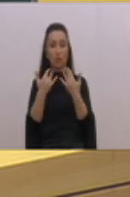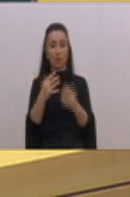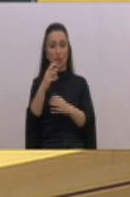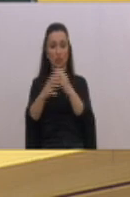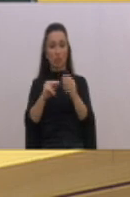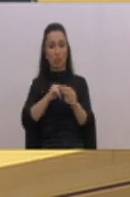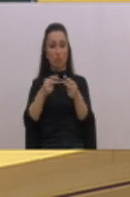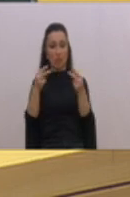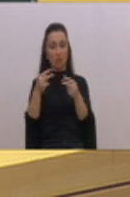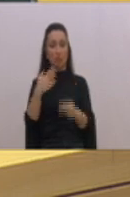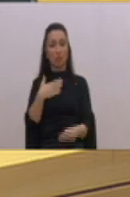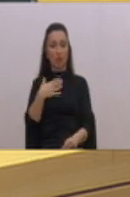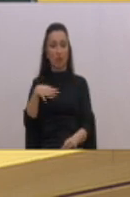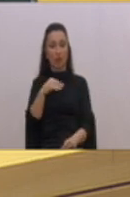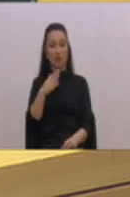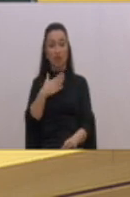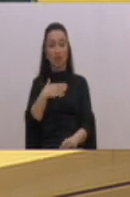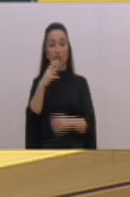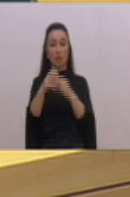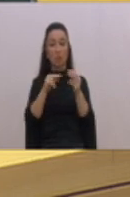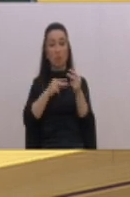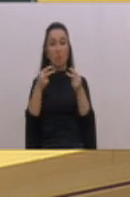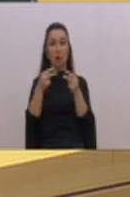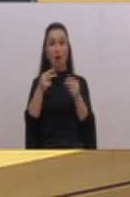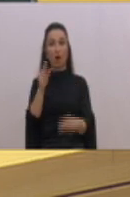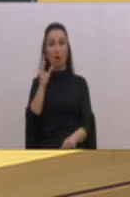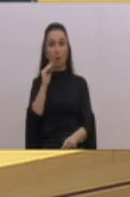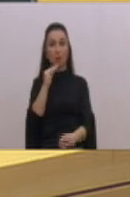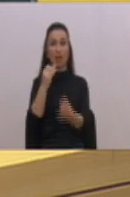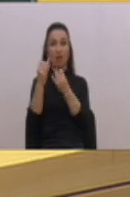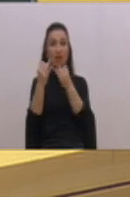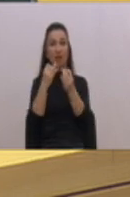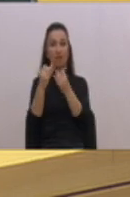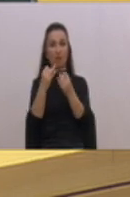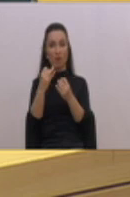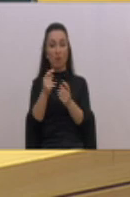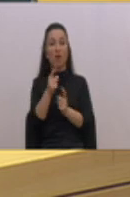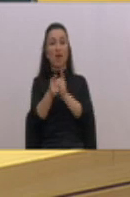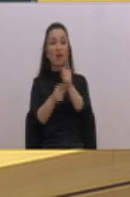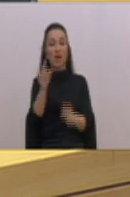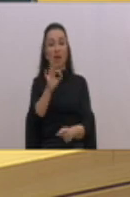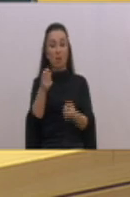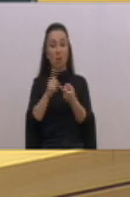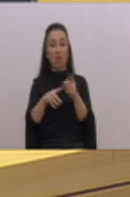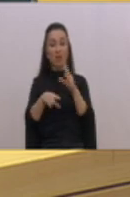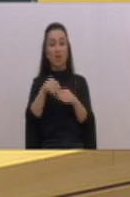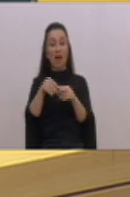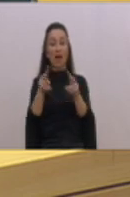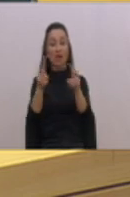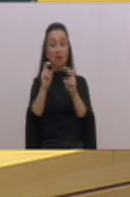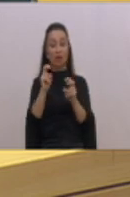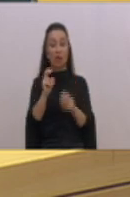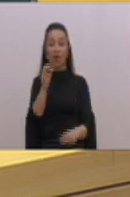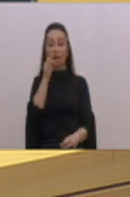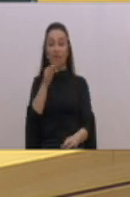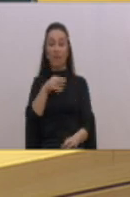საერთაშორისო პარტნიორები ჩვენგან. იმიტომ რომ ჩვენი საერთაშორისო პარტნიორები, როდესაც გველაპარაკებიან რეფორმებზე და საარჩევნო რეფორმაზე,